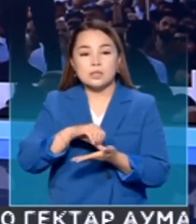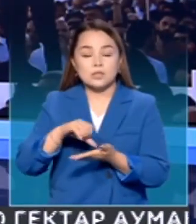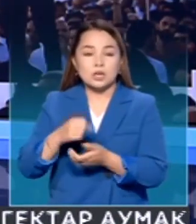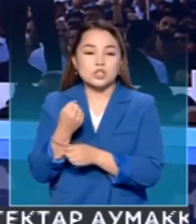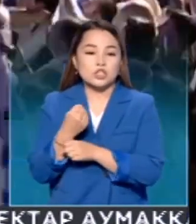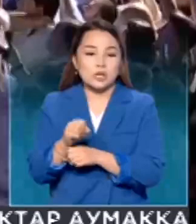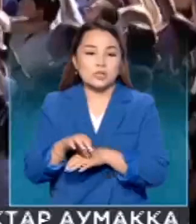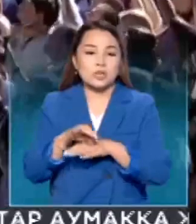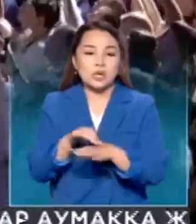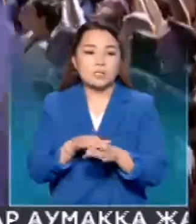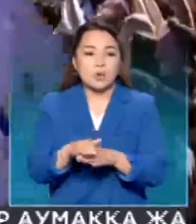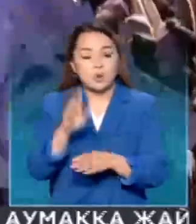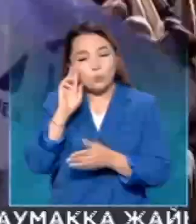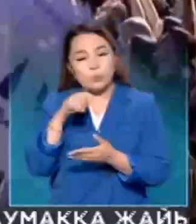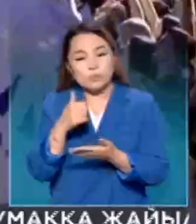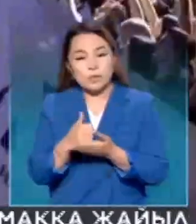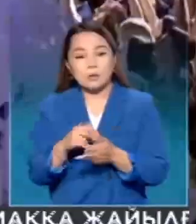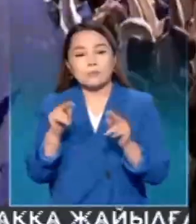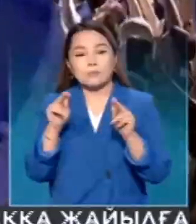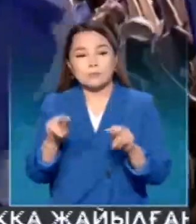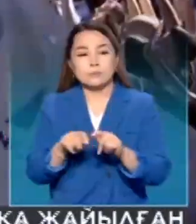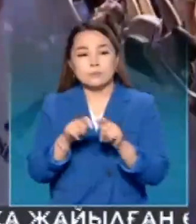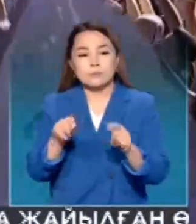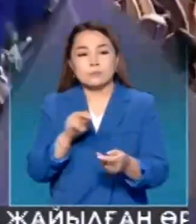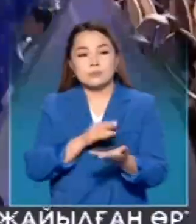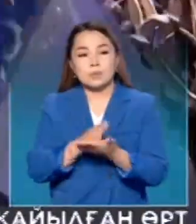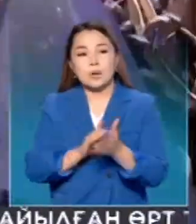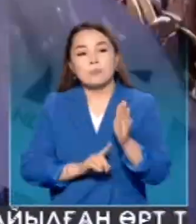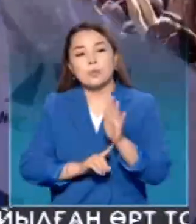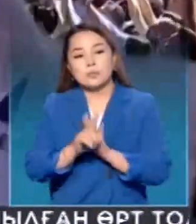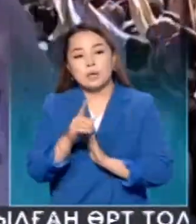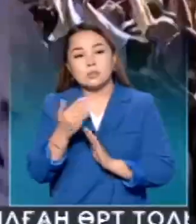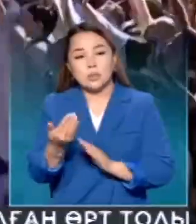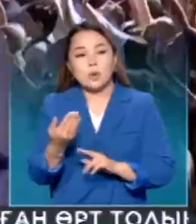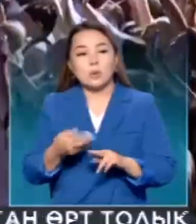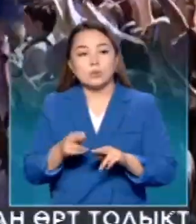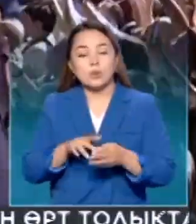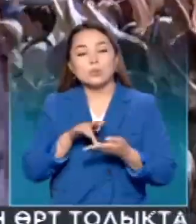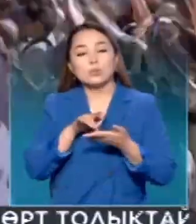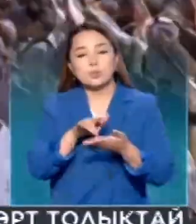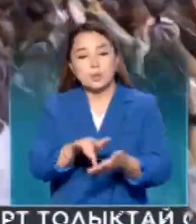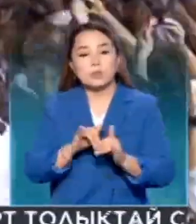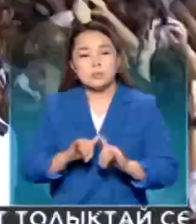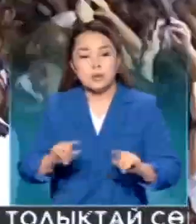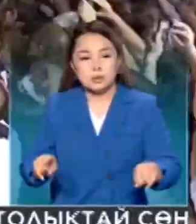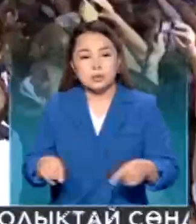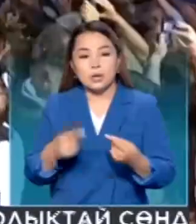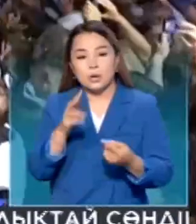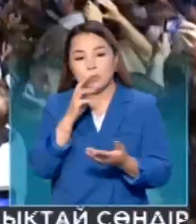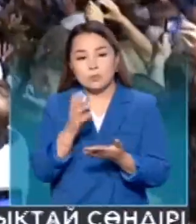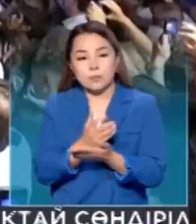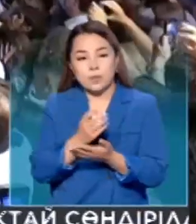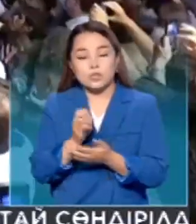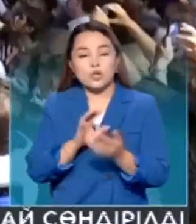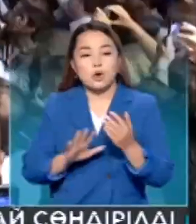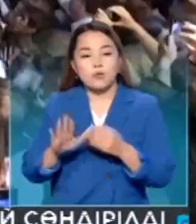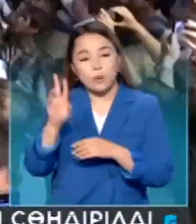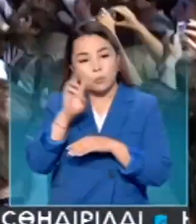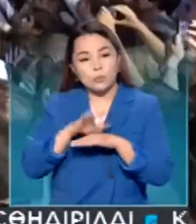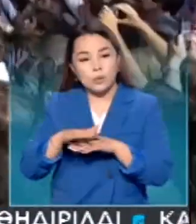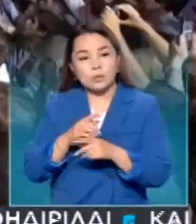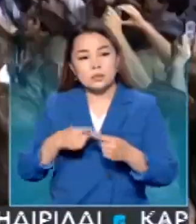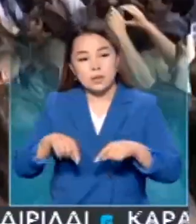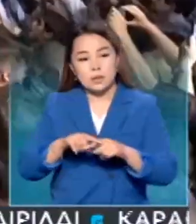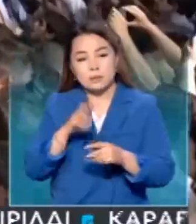жетті. Үкімет басшысы бүгін ант беріп қызметіне кіріседі. Және де ол туризмді өркендетіп жалақыны Европа одағындағы